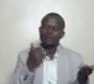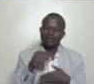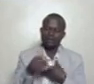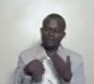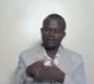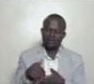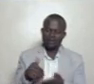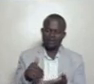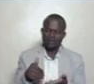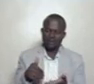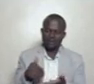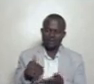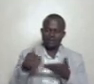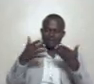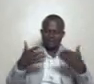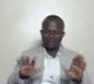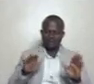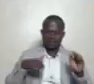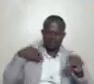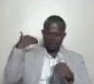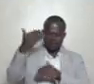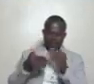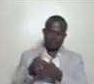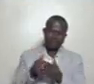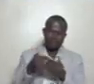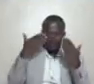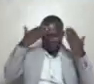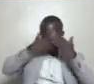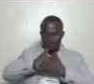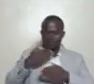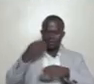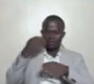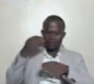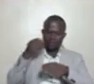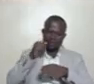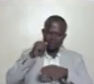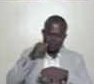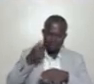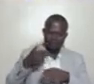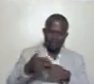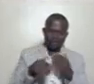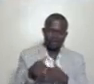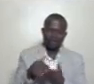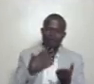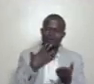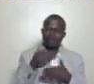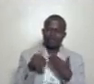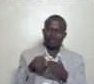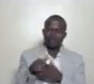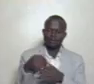baza kurangiza imikino muri qualification hanyuma rero ku mugoroba wo ku munsi wejo n'ubundi wo kuri uyu wa gatanu